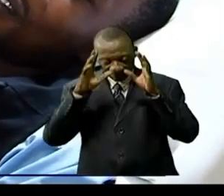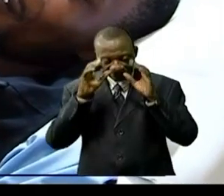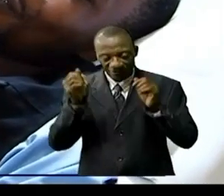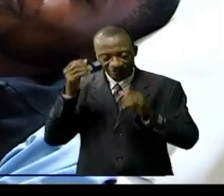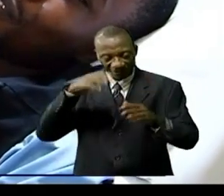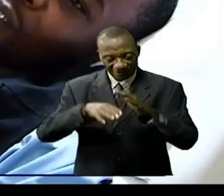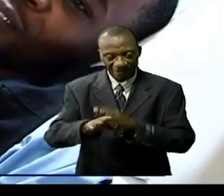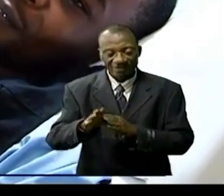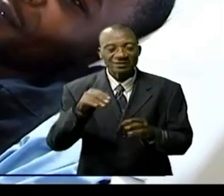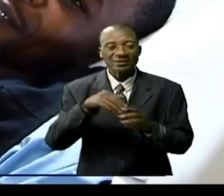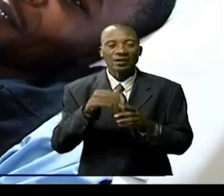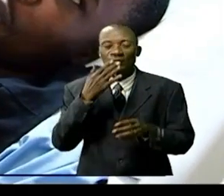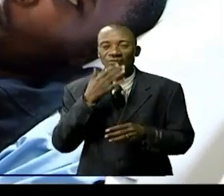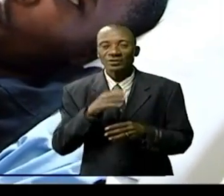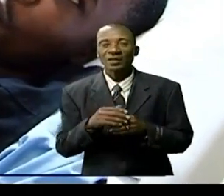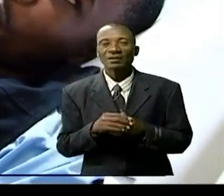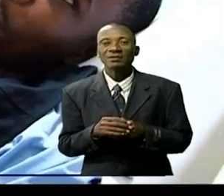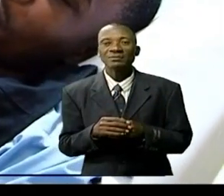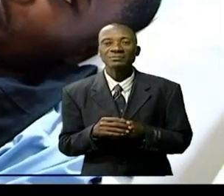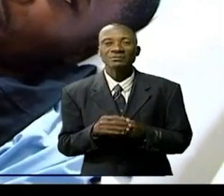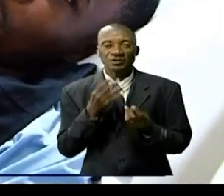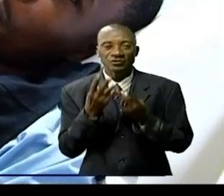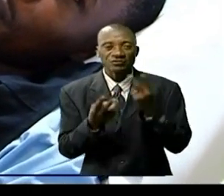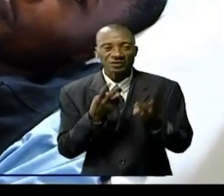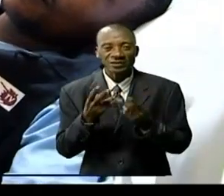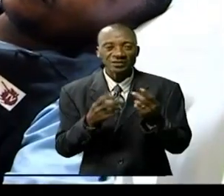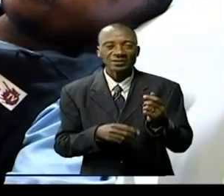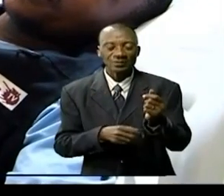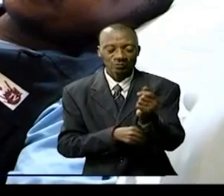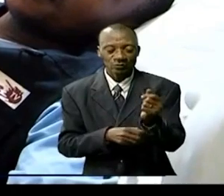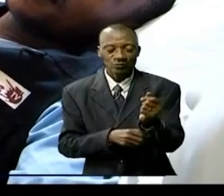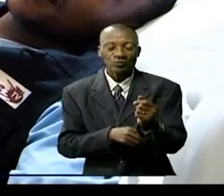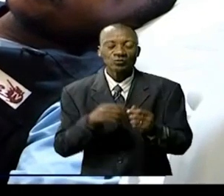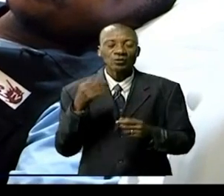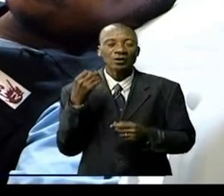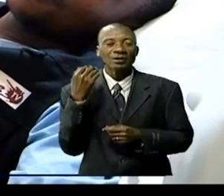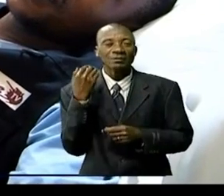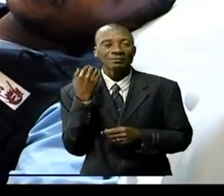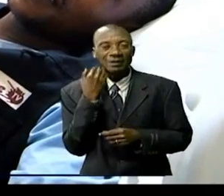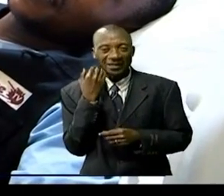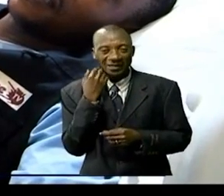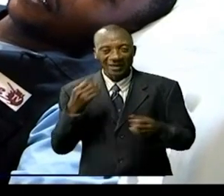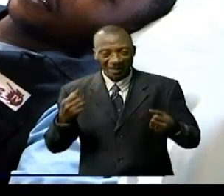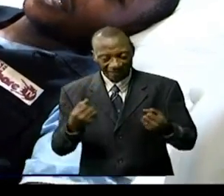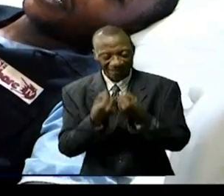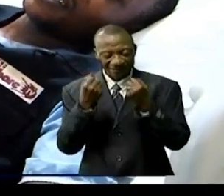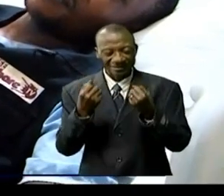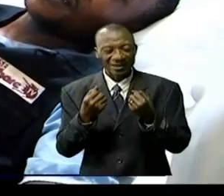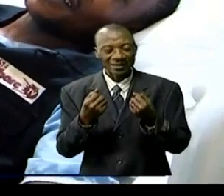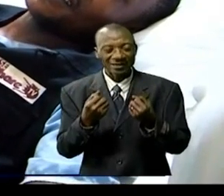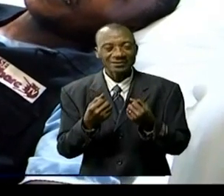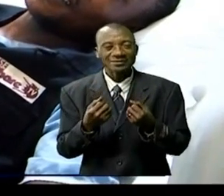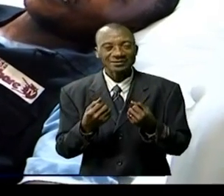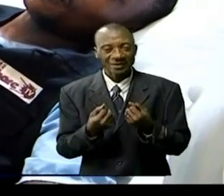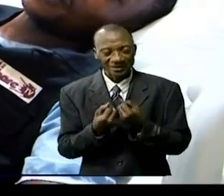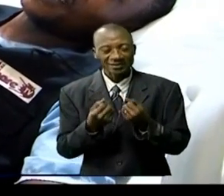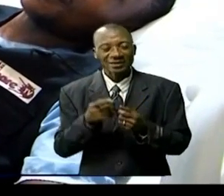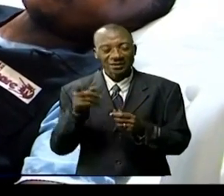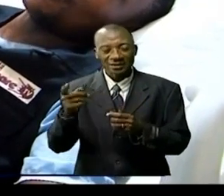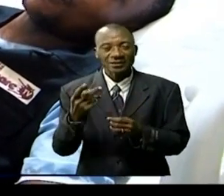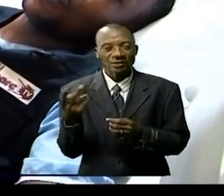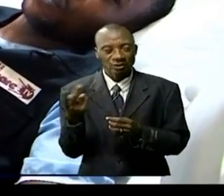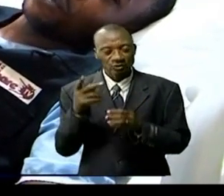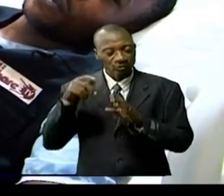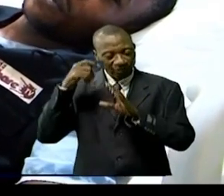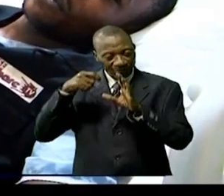la vie continue mon premier président de la république et il ne l'a pas découragée tu es dans la ligne du temps je suis à la